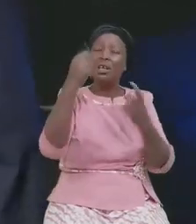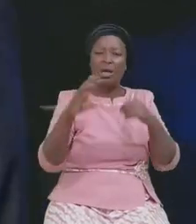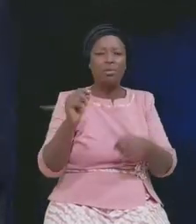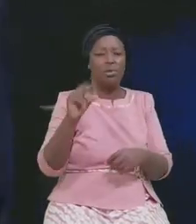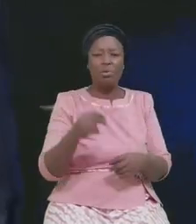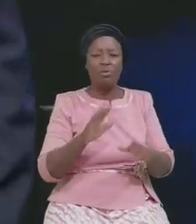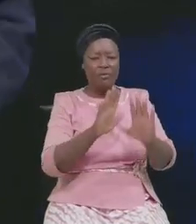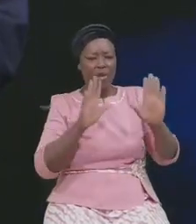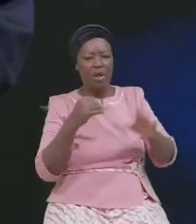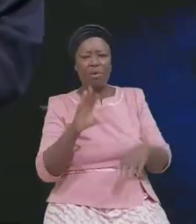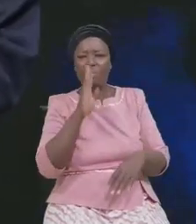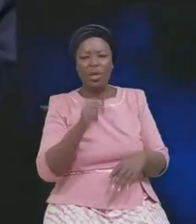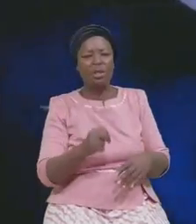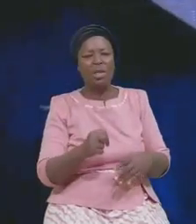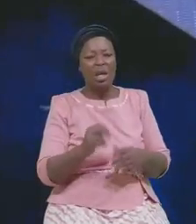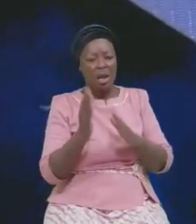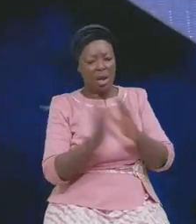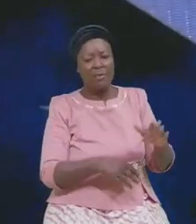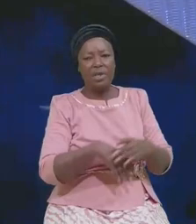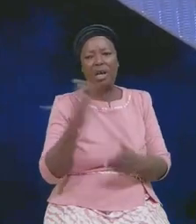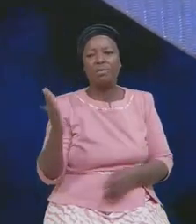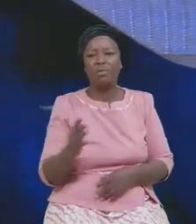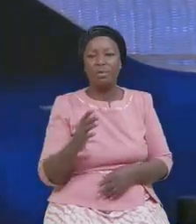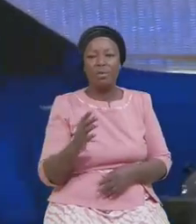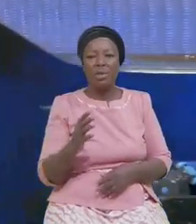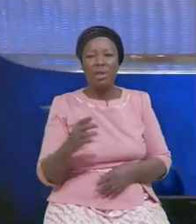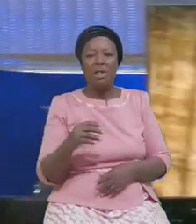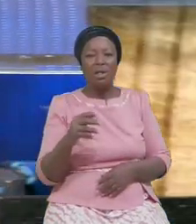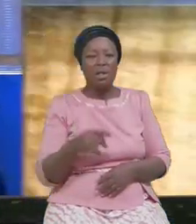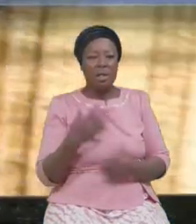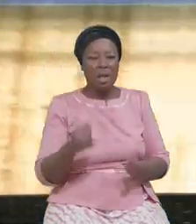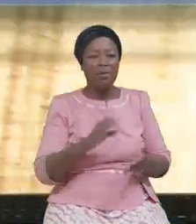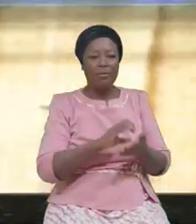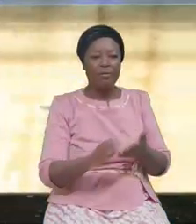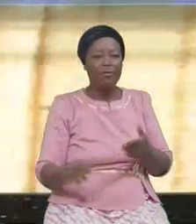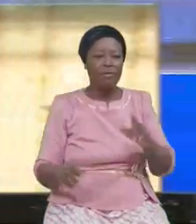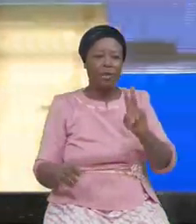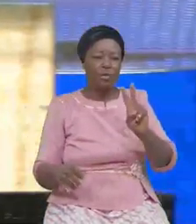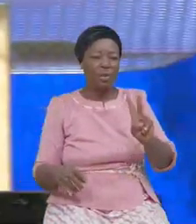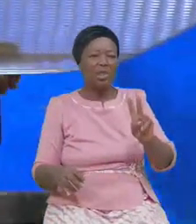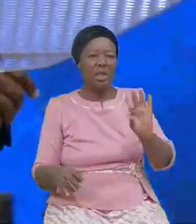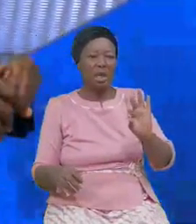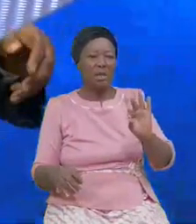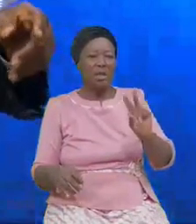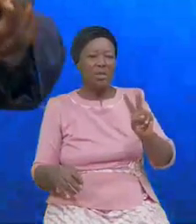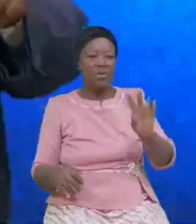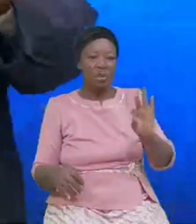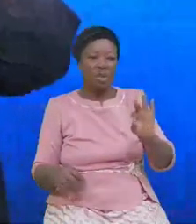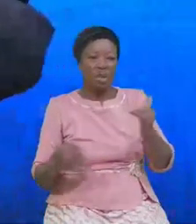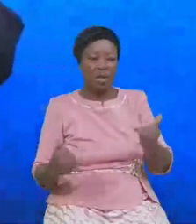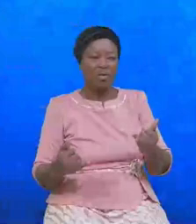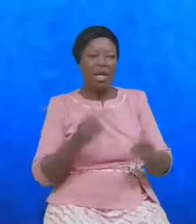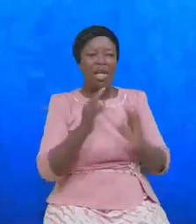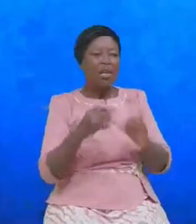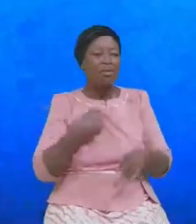d'être laissé pour compte. Chapitre 3, non, verset 29 plutôt, verset 29, je veux lire. Si